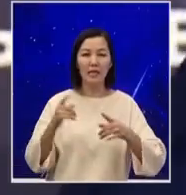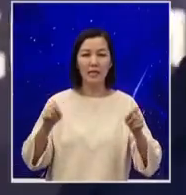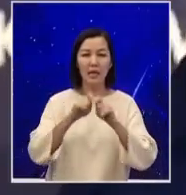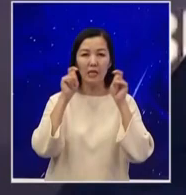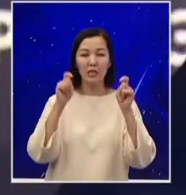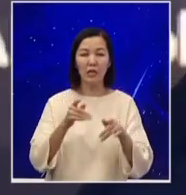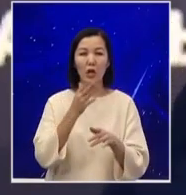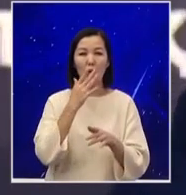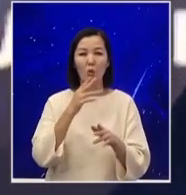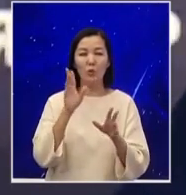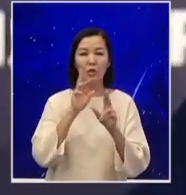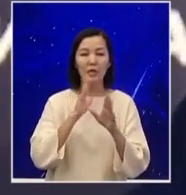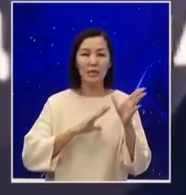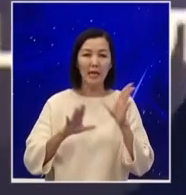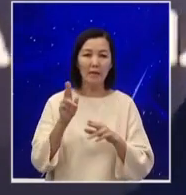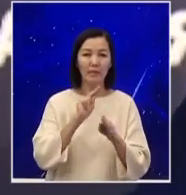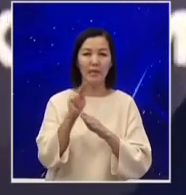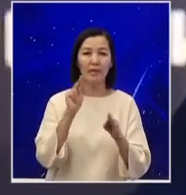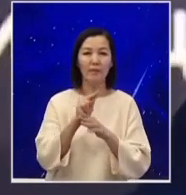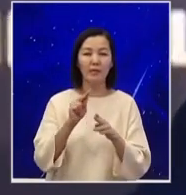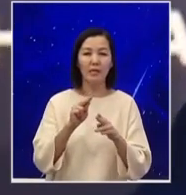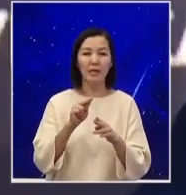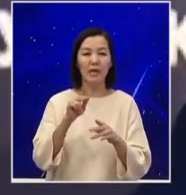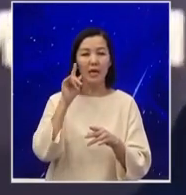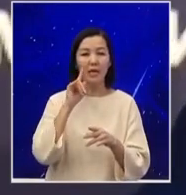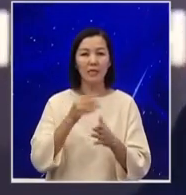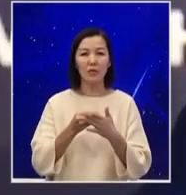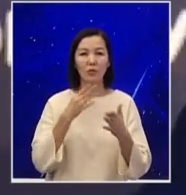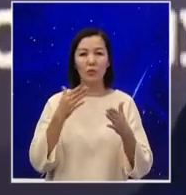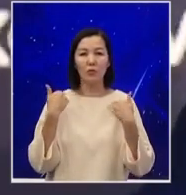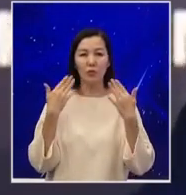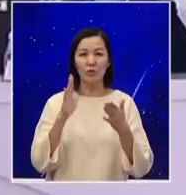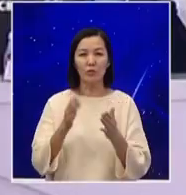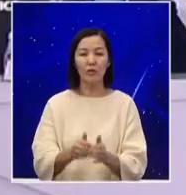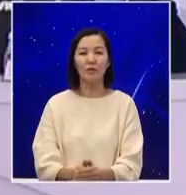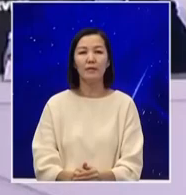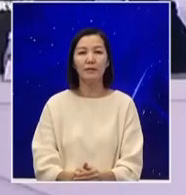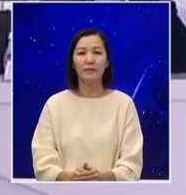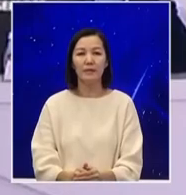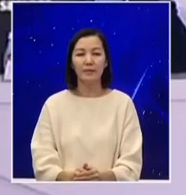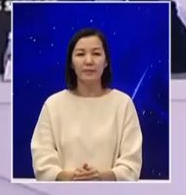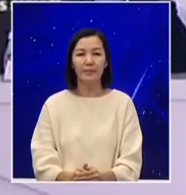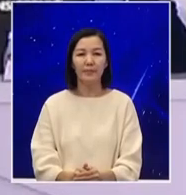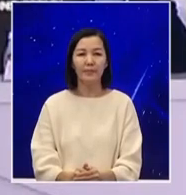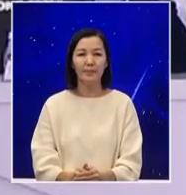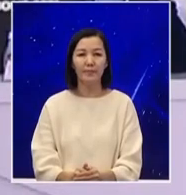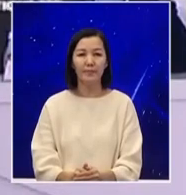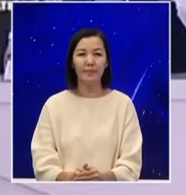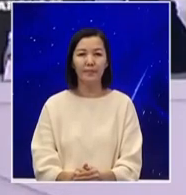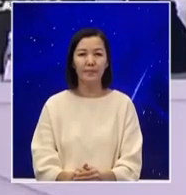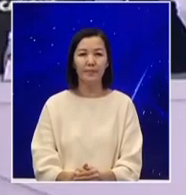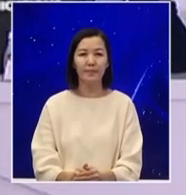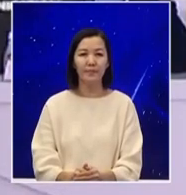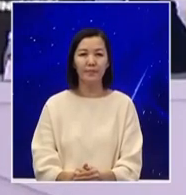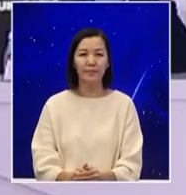ұлттық тәлім тәрбие мен қазақы құндылықтарға басымдық беріледі. Имамдар форумын өткізді, керемет